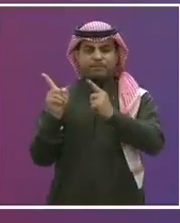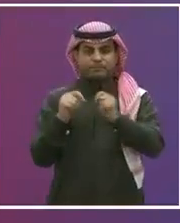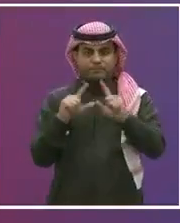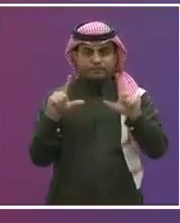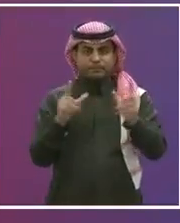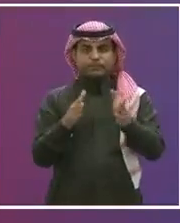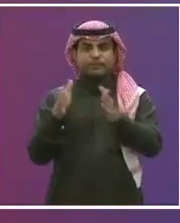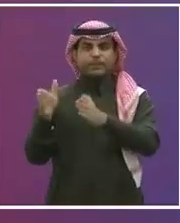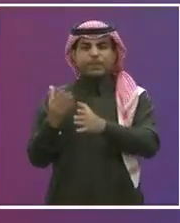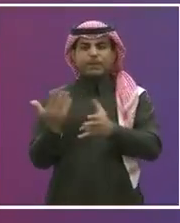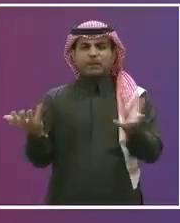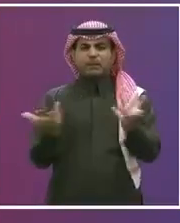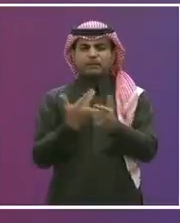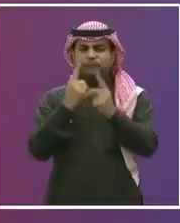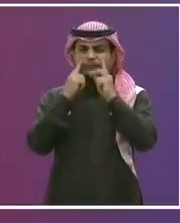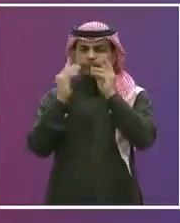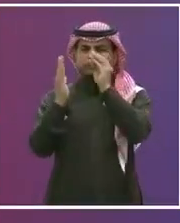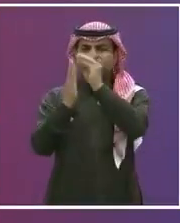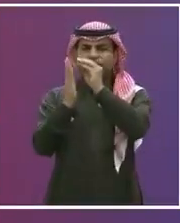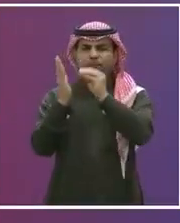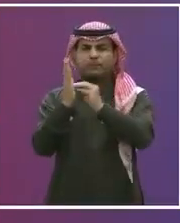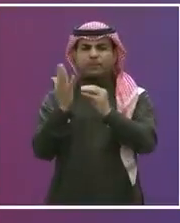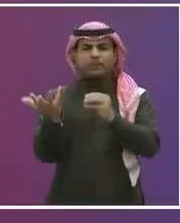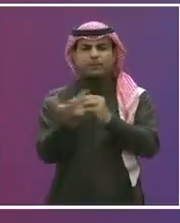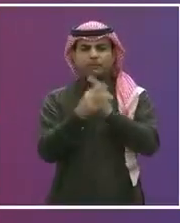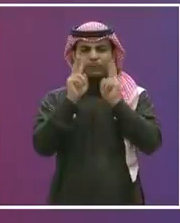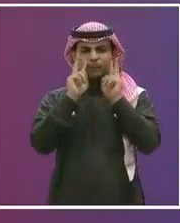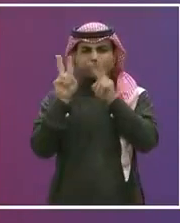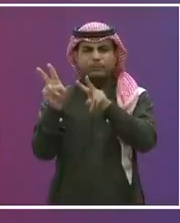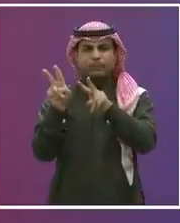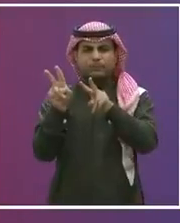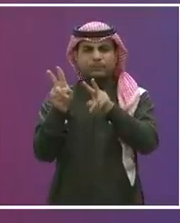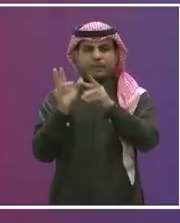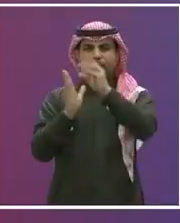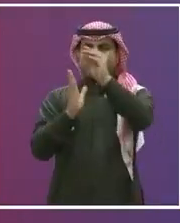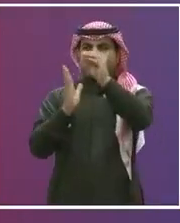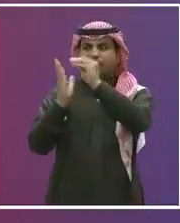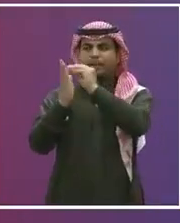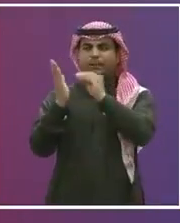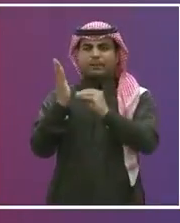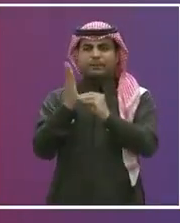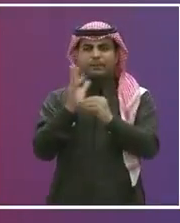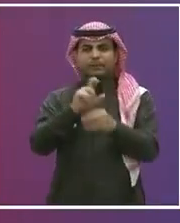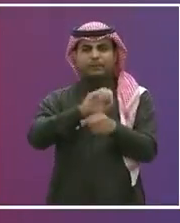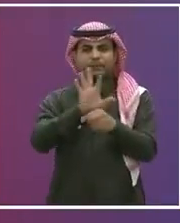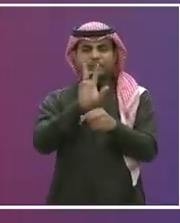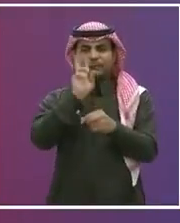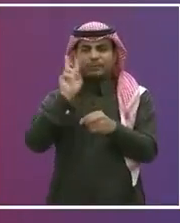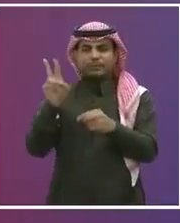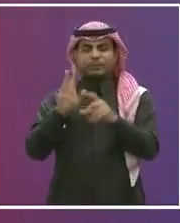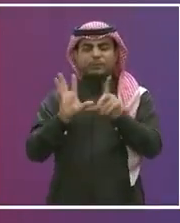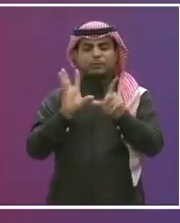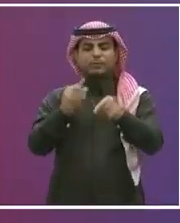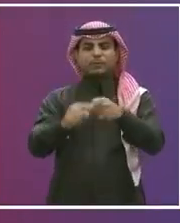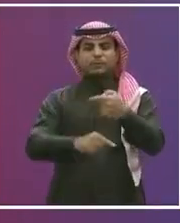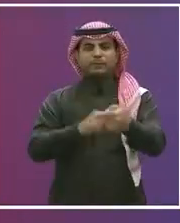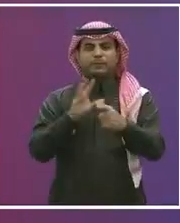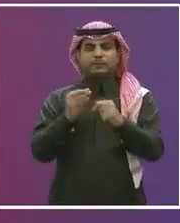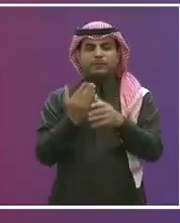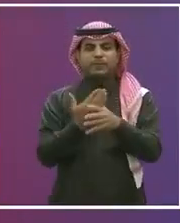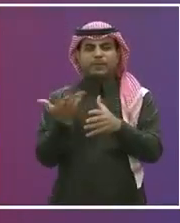الاصابات والمؤشرات الوبائيه في المملكه العربيه السعوديه تلاحظون في خريطه الاصابات الاسبوعيه اي